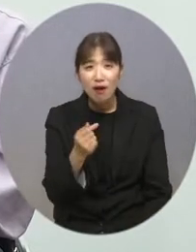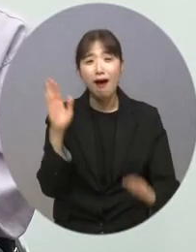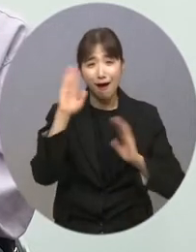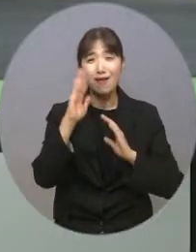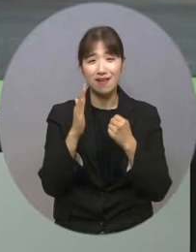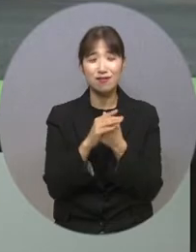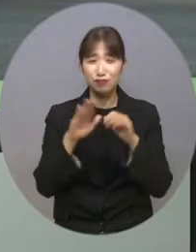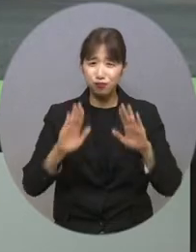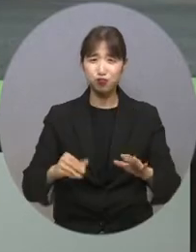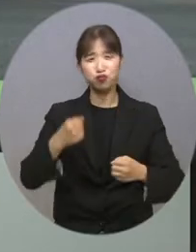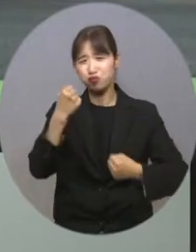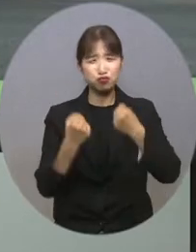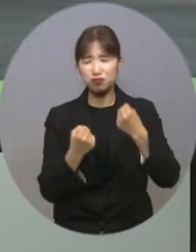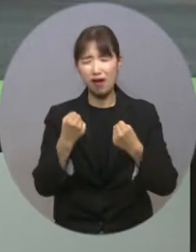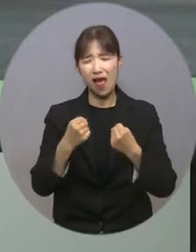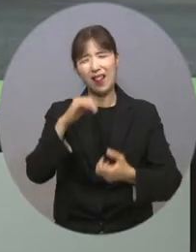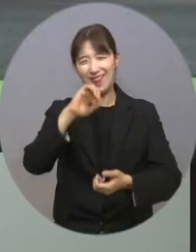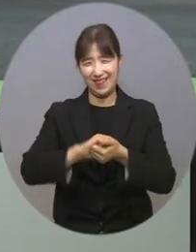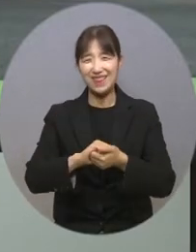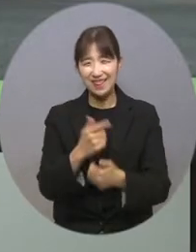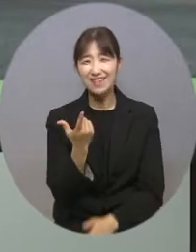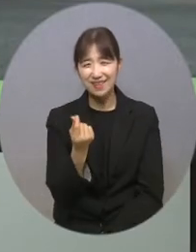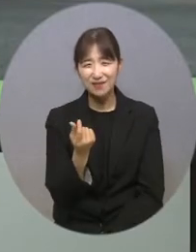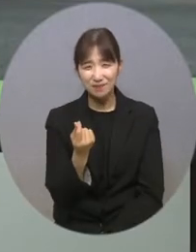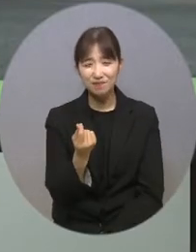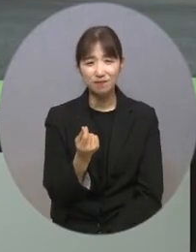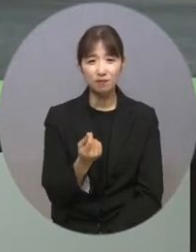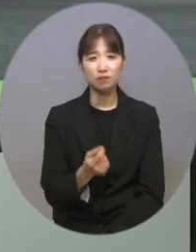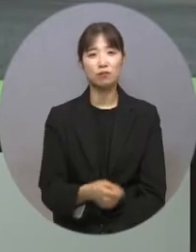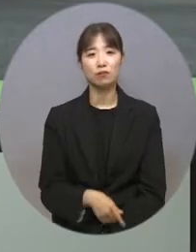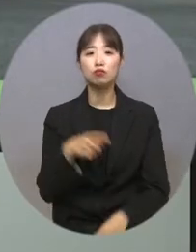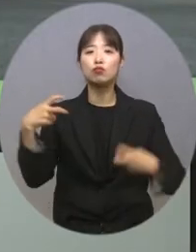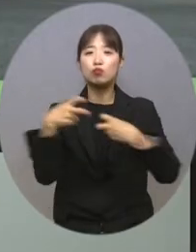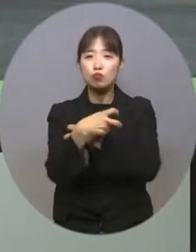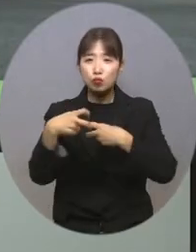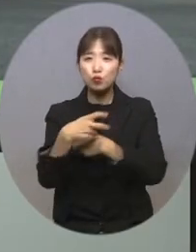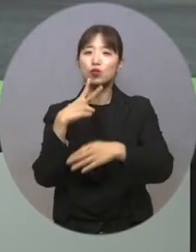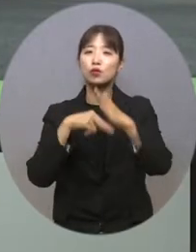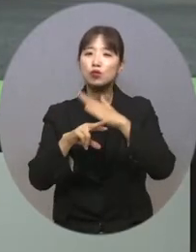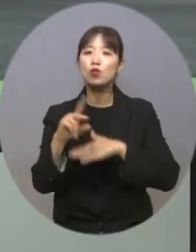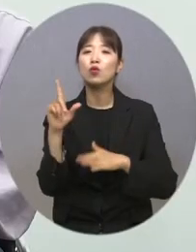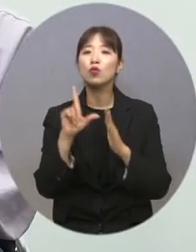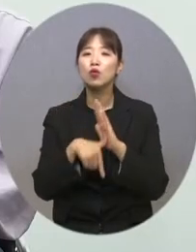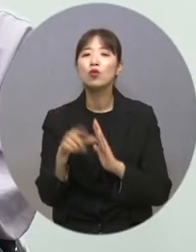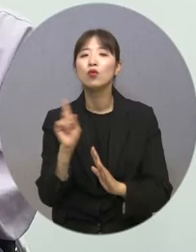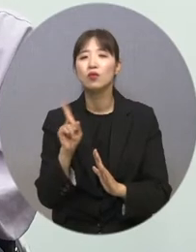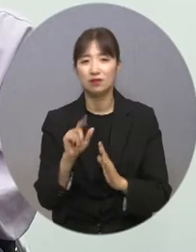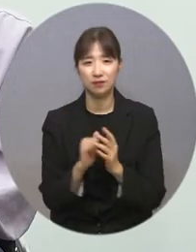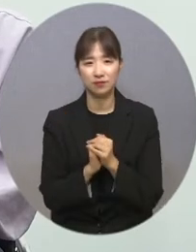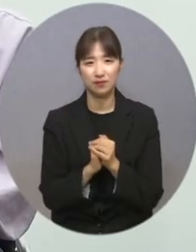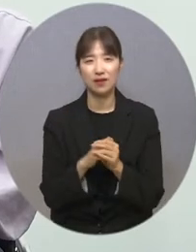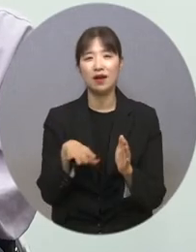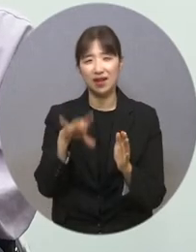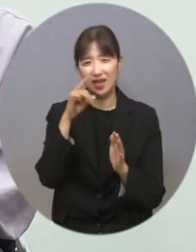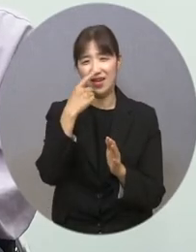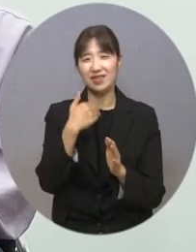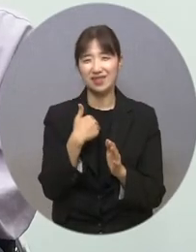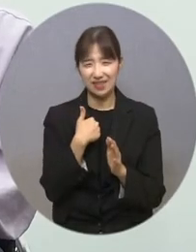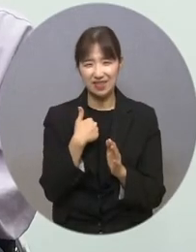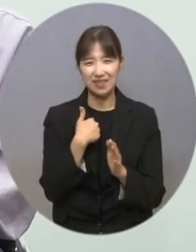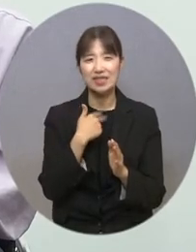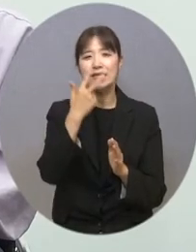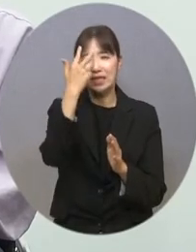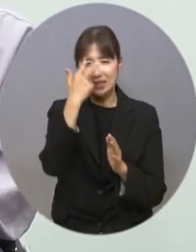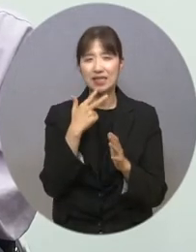그쵸 또 운전이나 여러가지 는 지금 제안이 있을 텐데 대중교통 위원은 어떠세요 일단 저같은 경우는